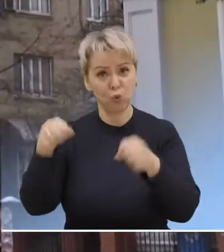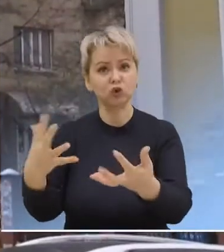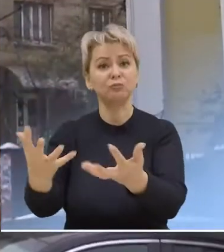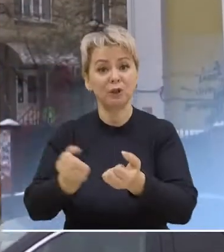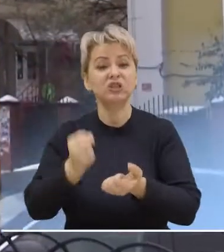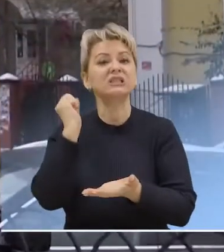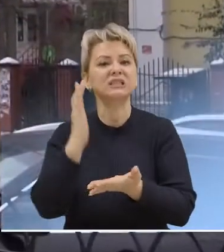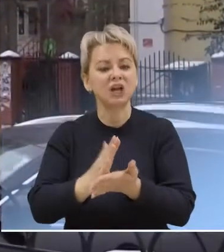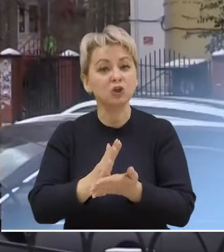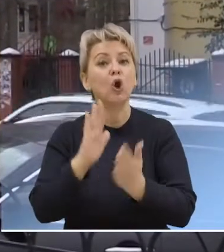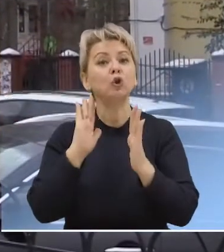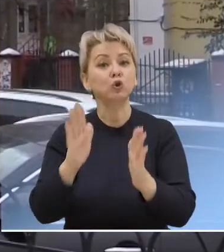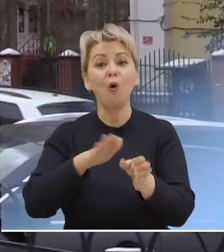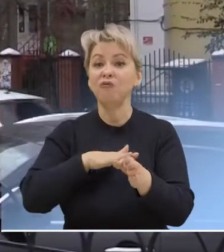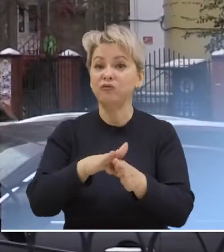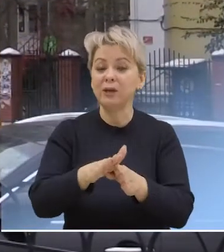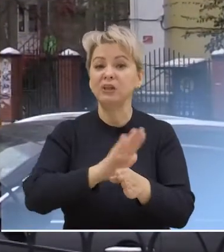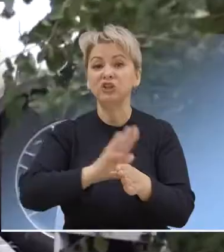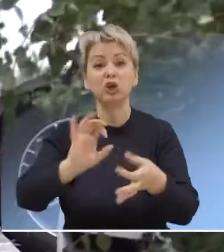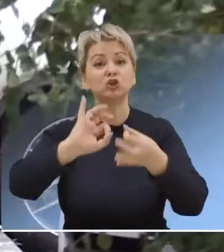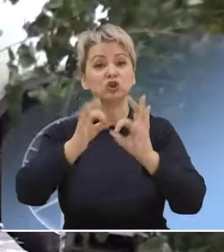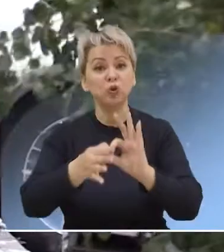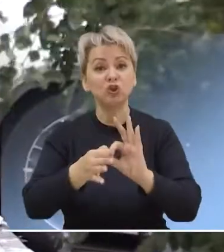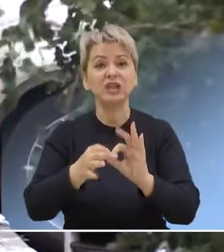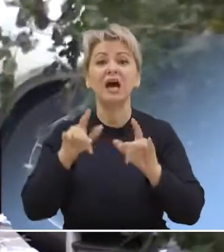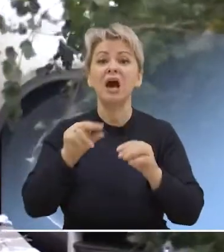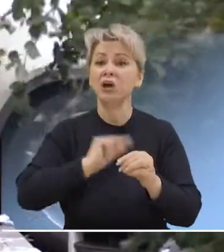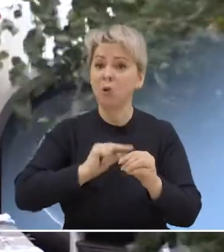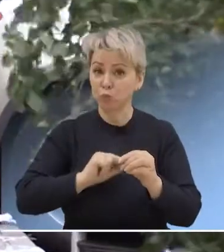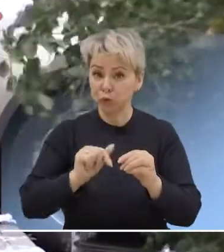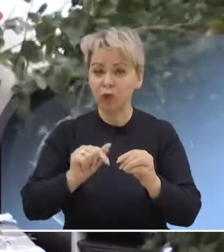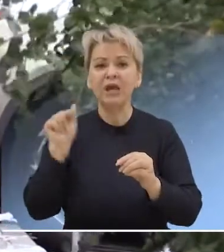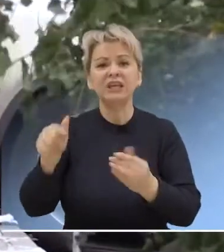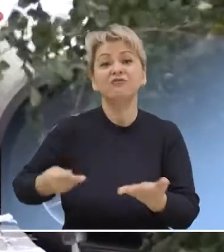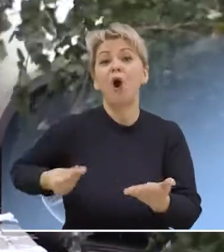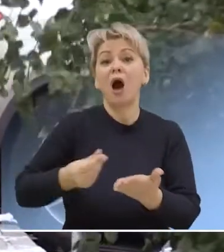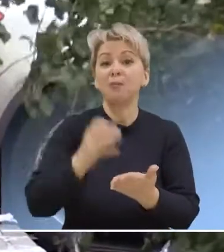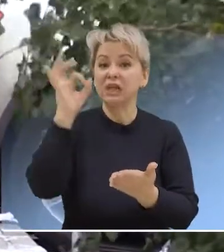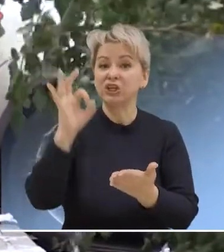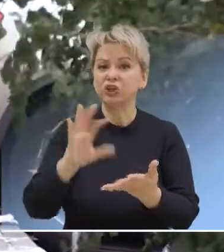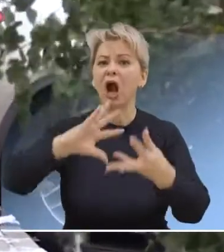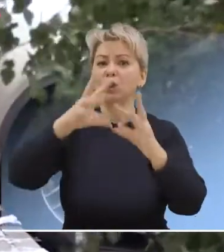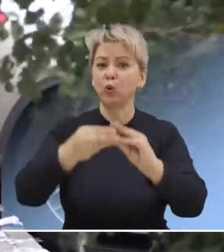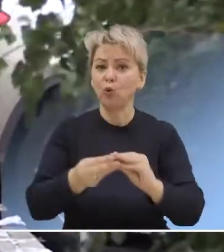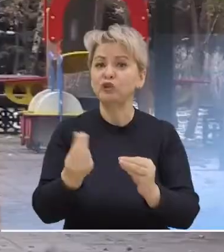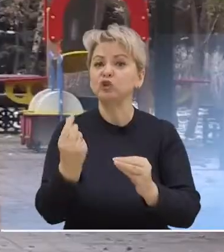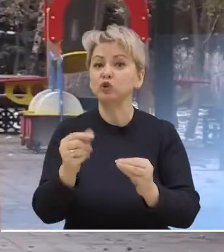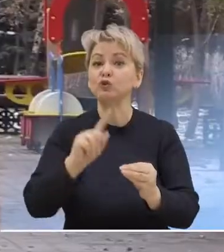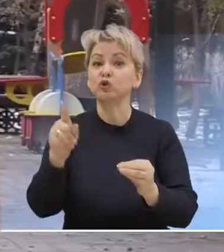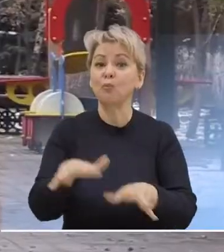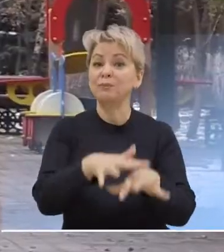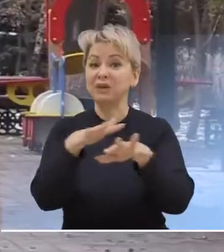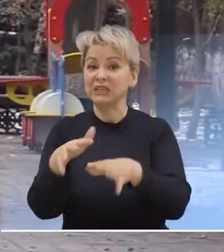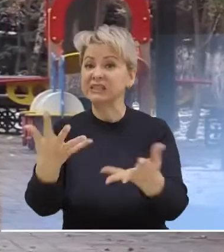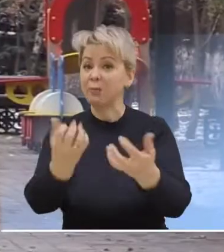он сможет получить сразу, но совершив несколько несложных формальных операций. Его попросили оплатить процент от суммы для